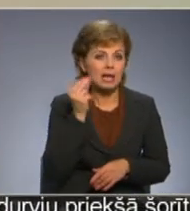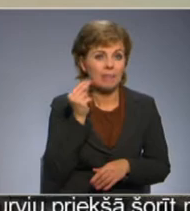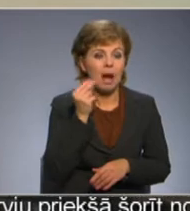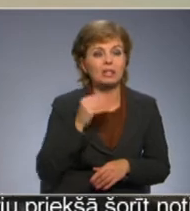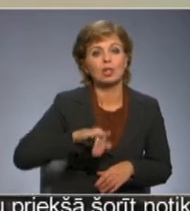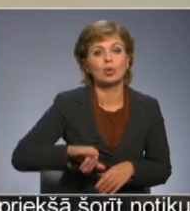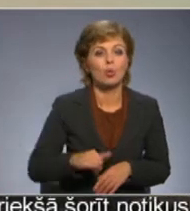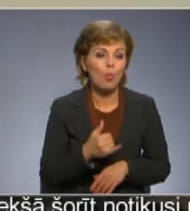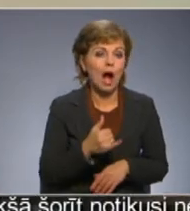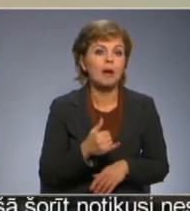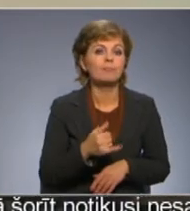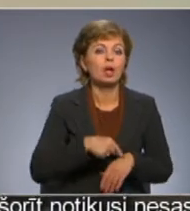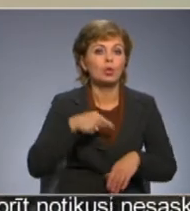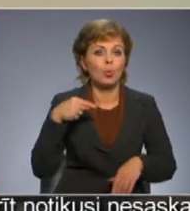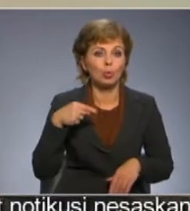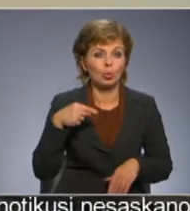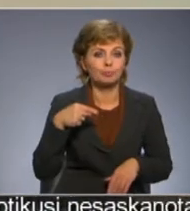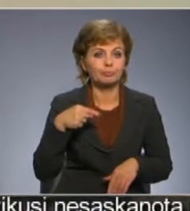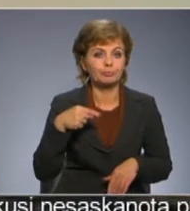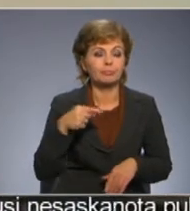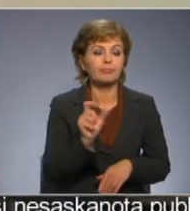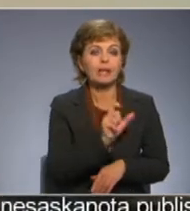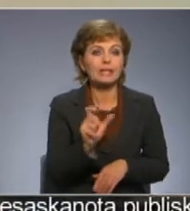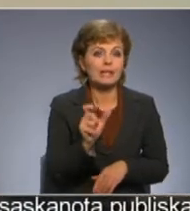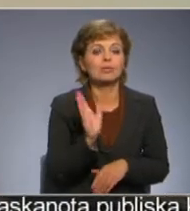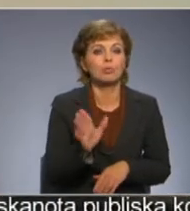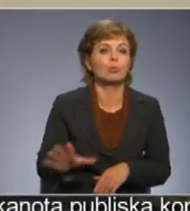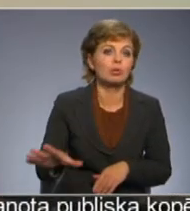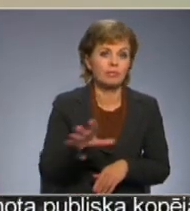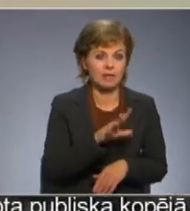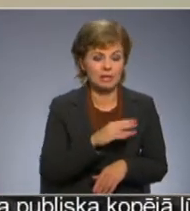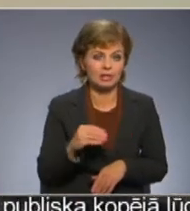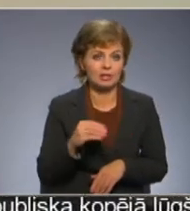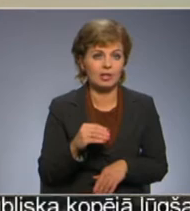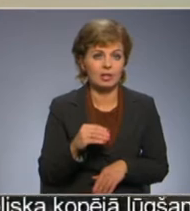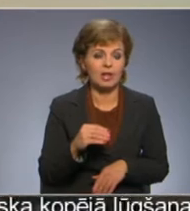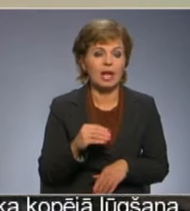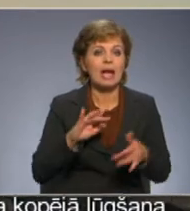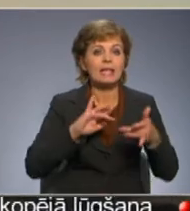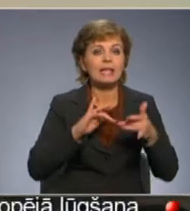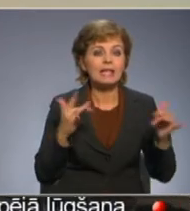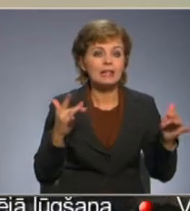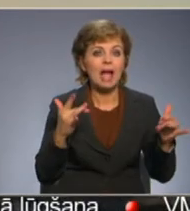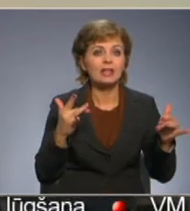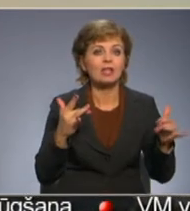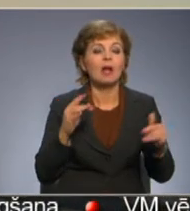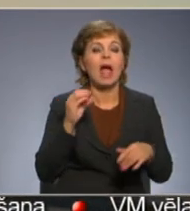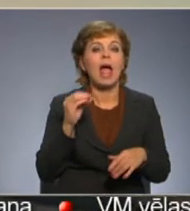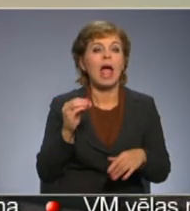jo jūtu, kad drīz būs viss iekš interneta un iekš